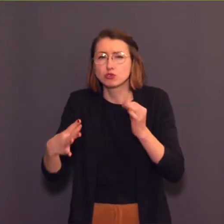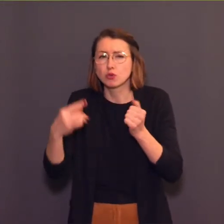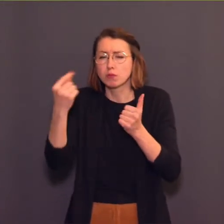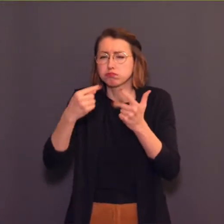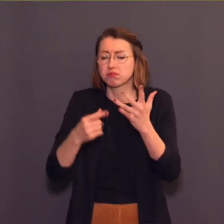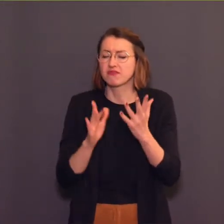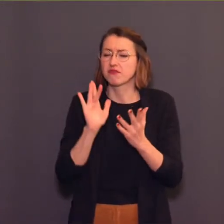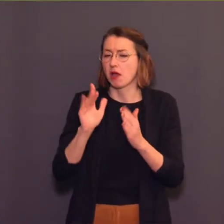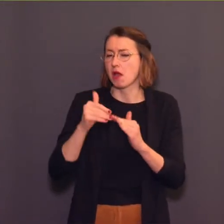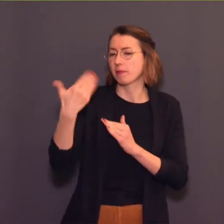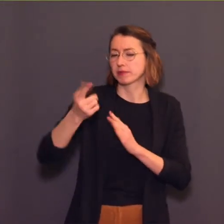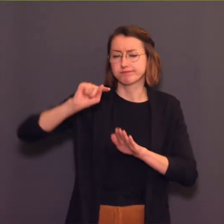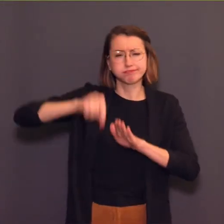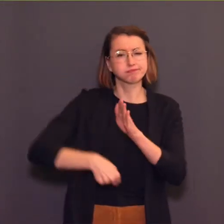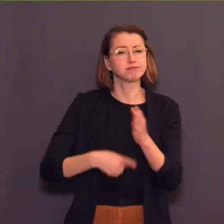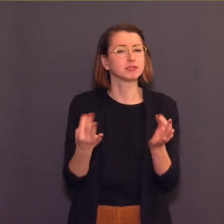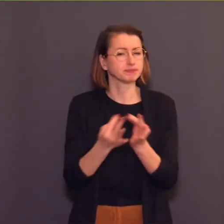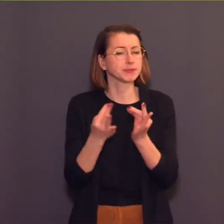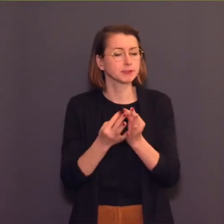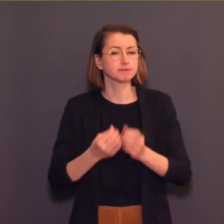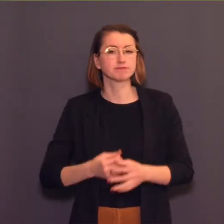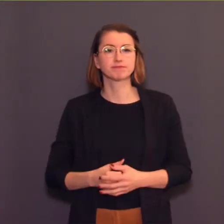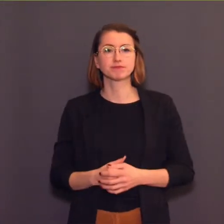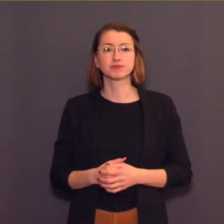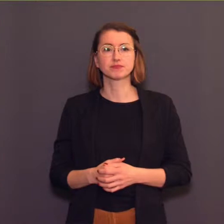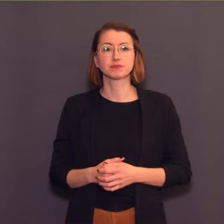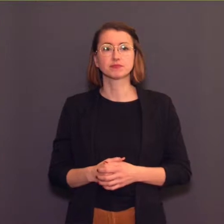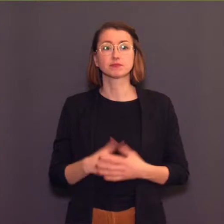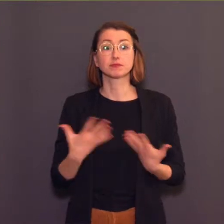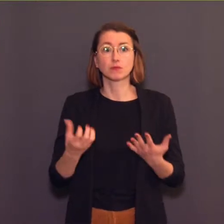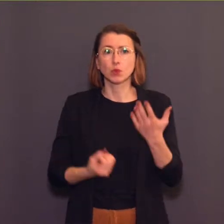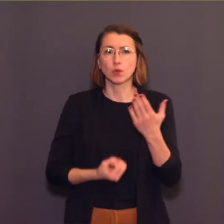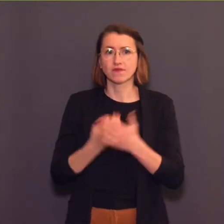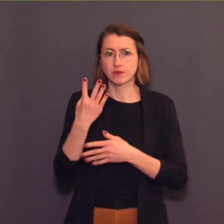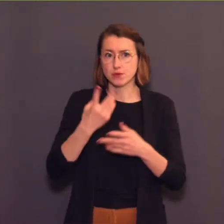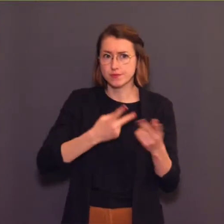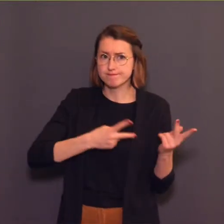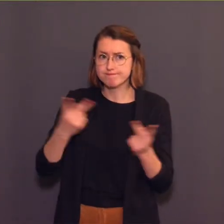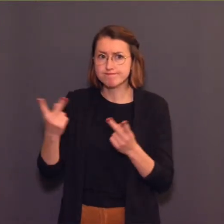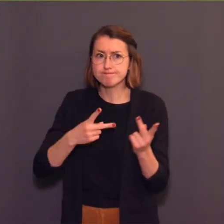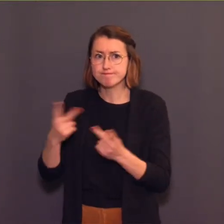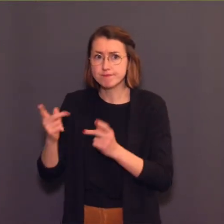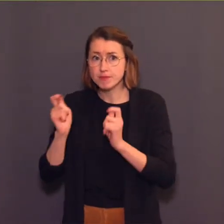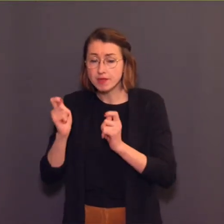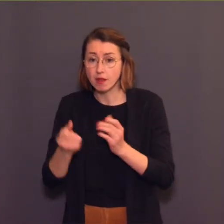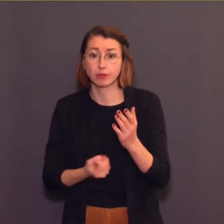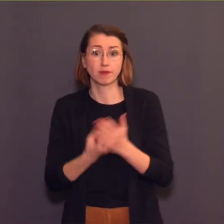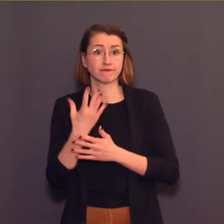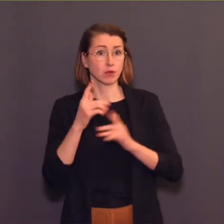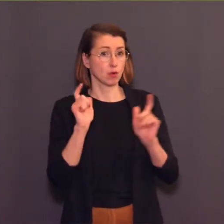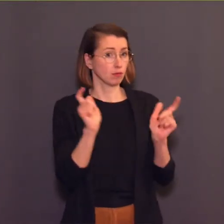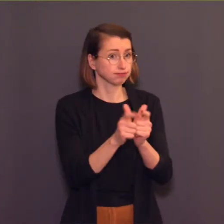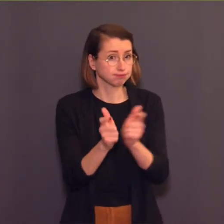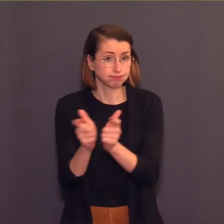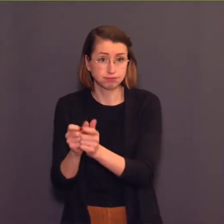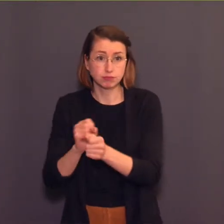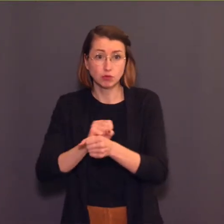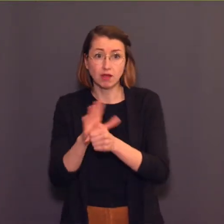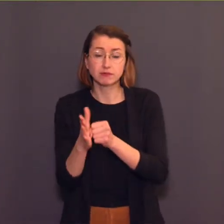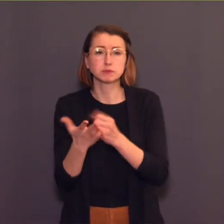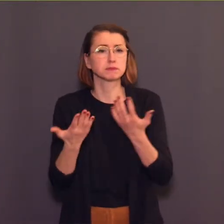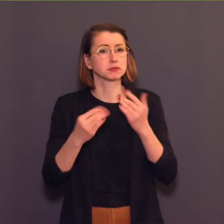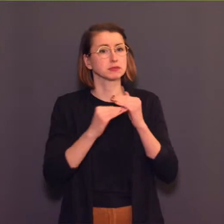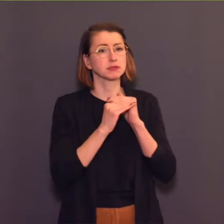entre les nouvelles hospitalisations et les nouvelles contaminations est assez stable, mais on constate, c'est vrai, une augmentation plus prononcée